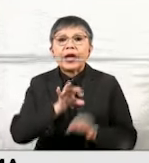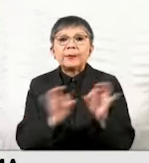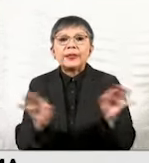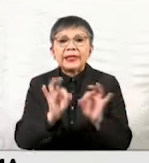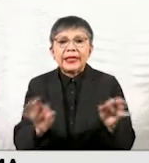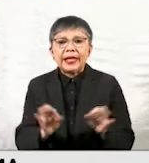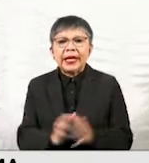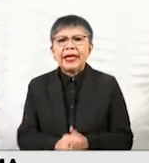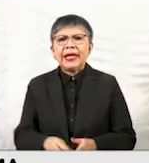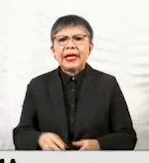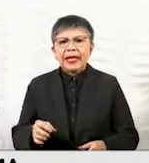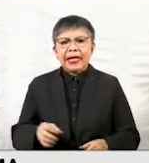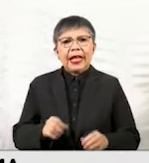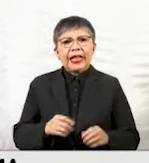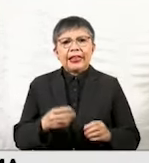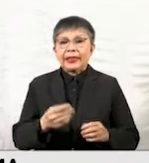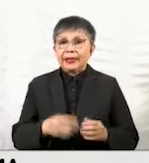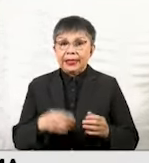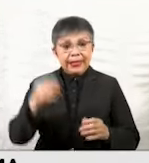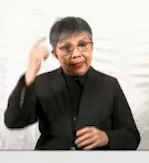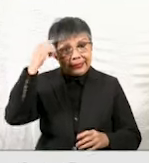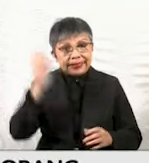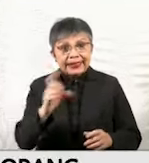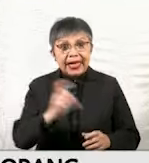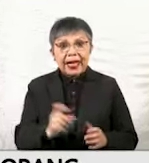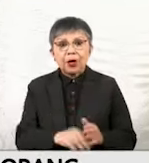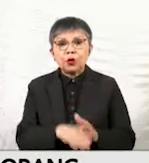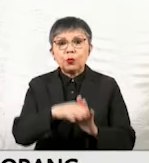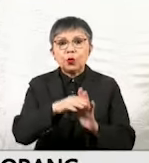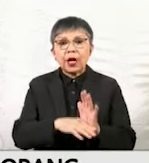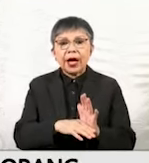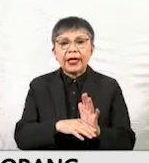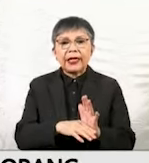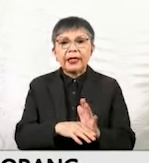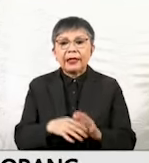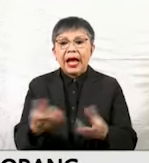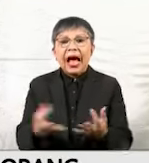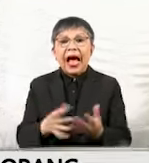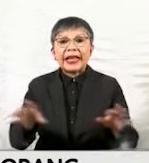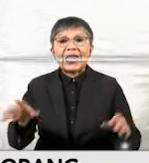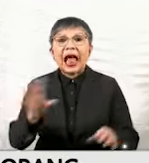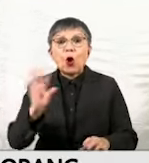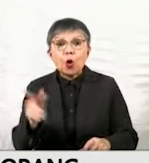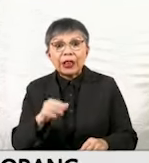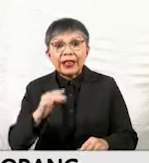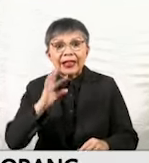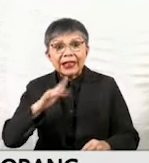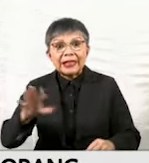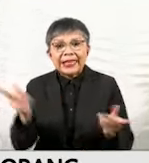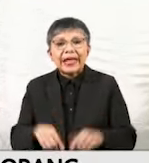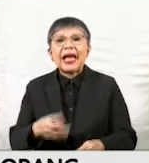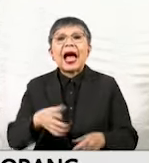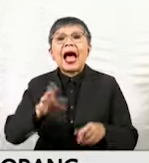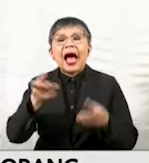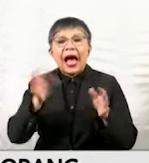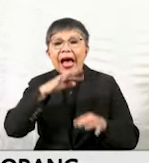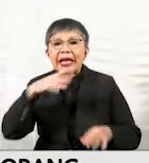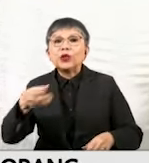teknologi yang mengurangi kadar air untuk bisa dikonsumsi Nah dari dari